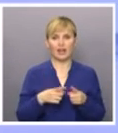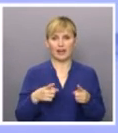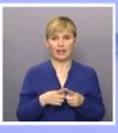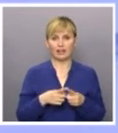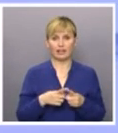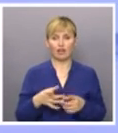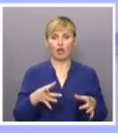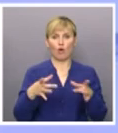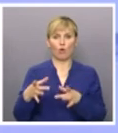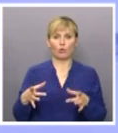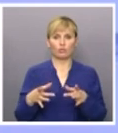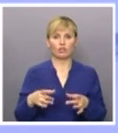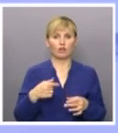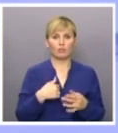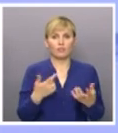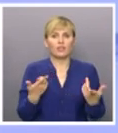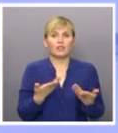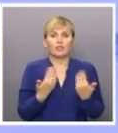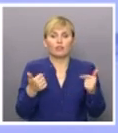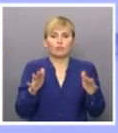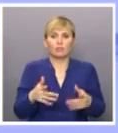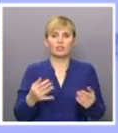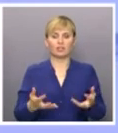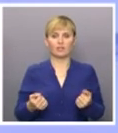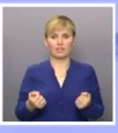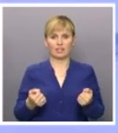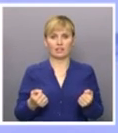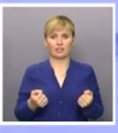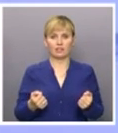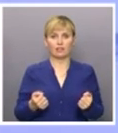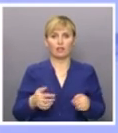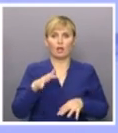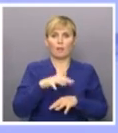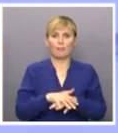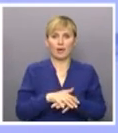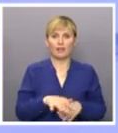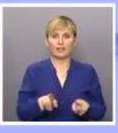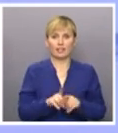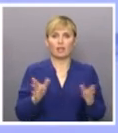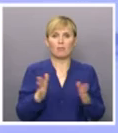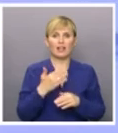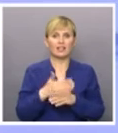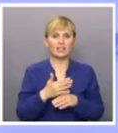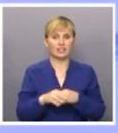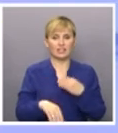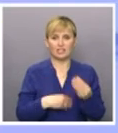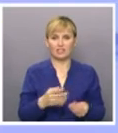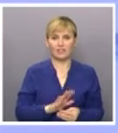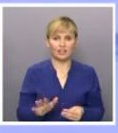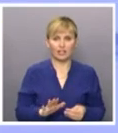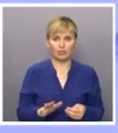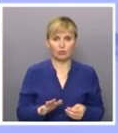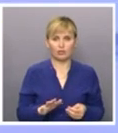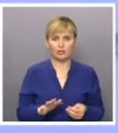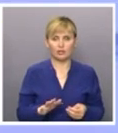этого озера, ему их негде взять. То есть оборот маленький, банк такие маленькие кредиты не выдает. Кредитных товарищей